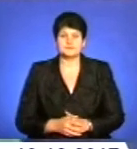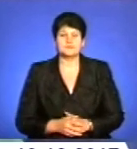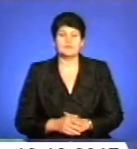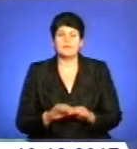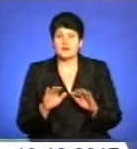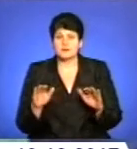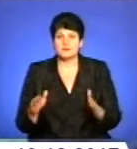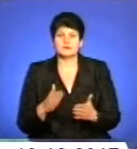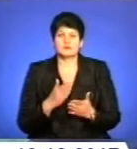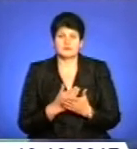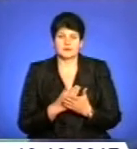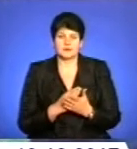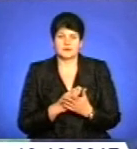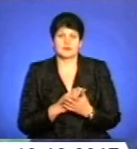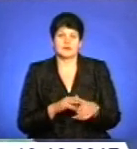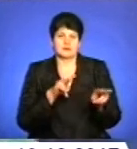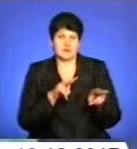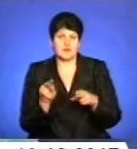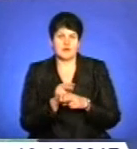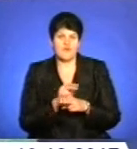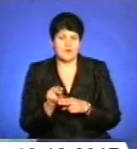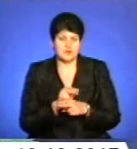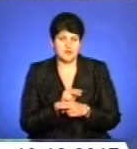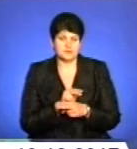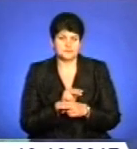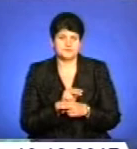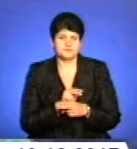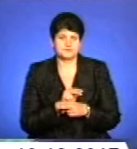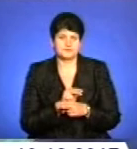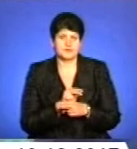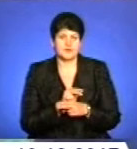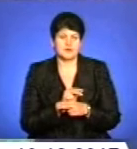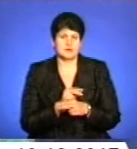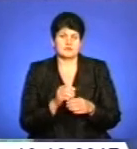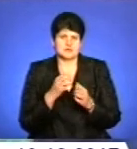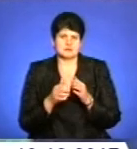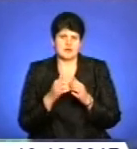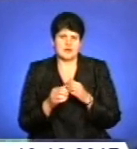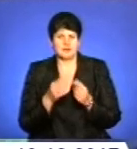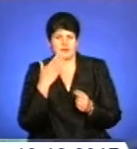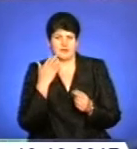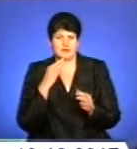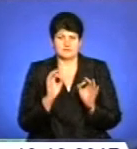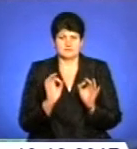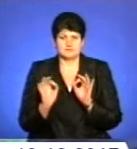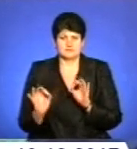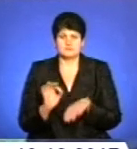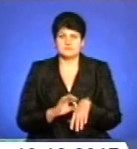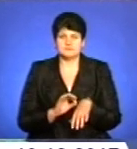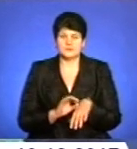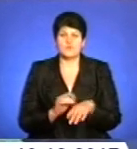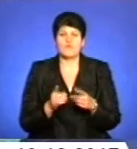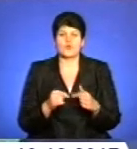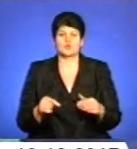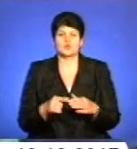Дітки знаходяться на амбулаторному лікуванні, перебіг легкий та середньої важкості. В